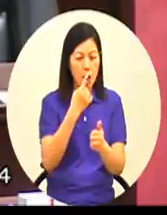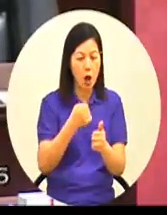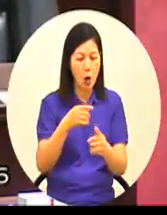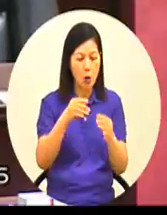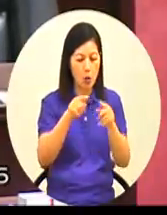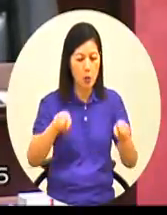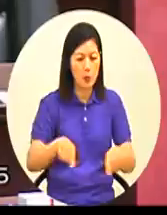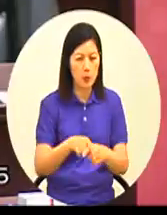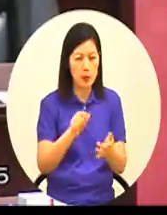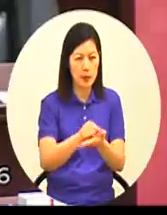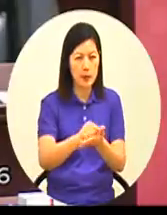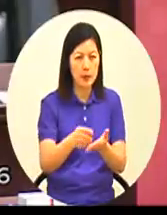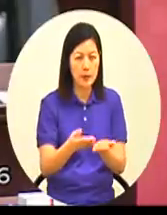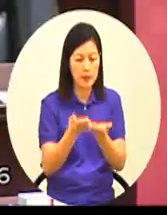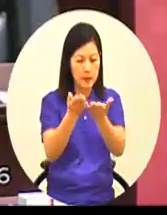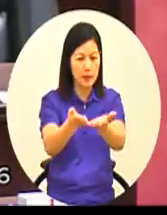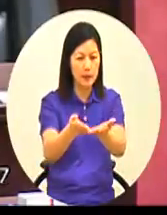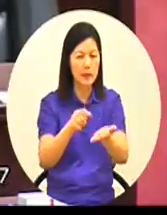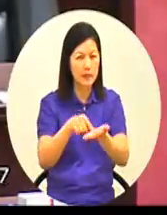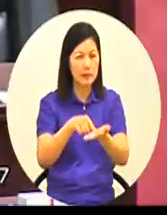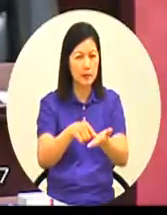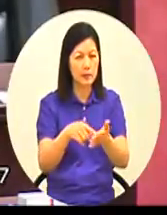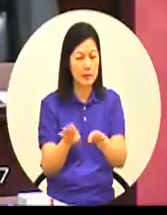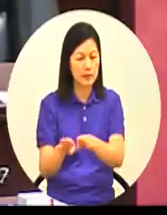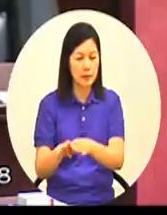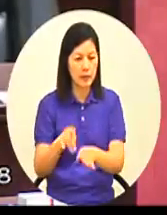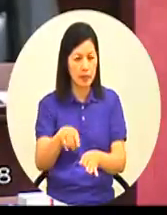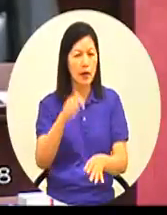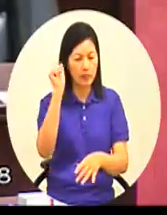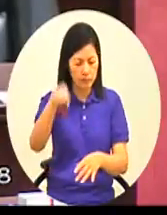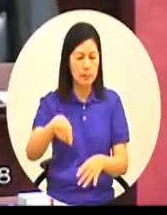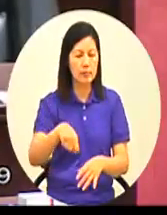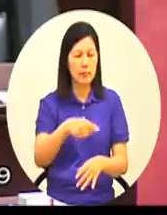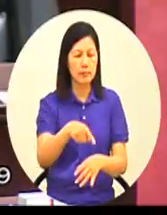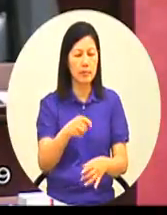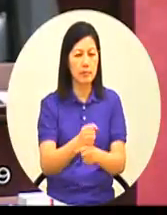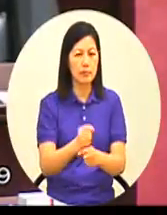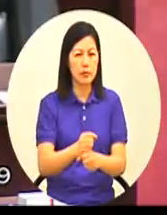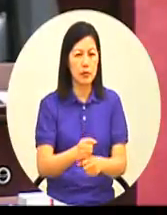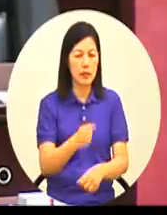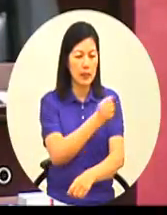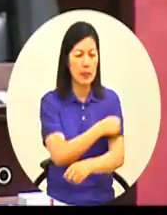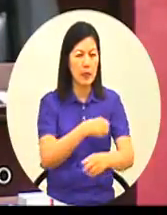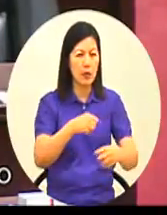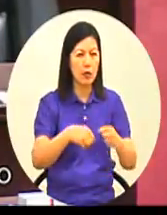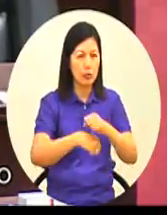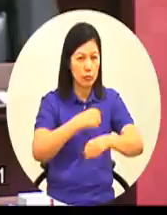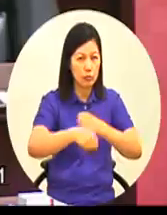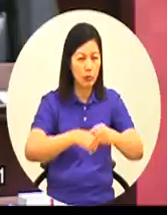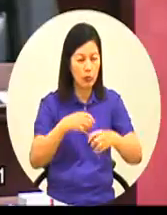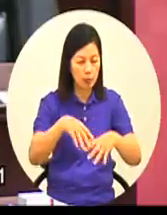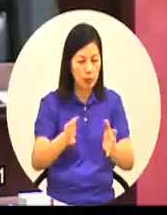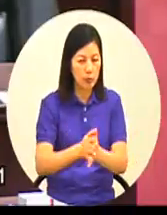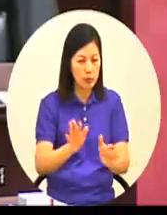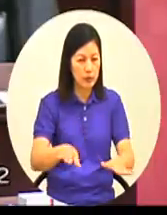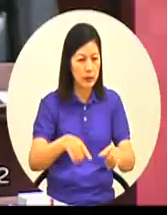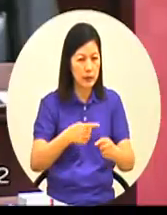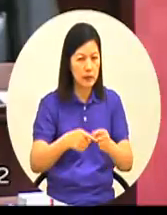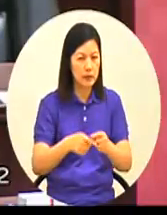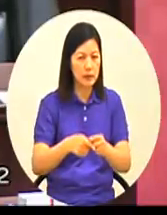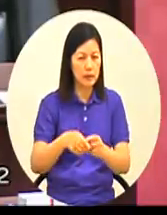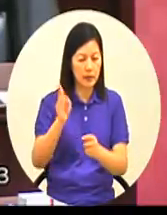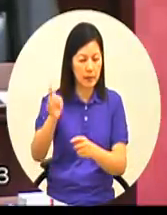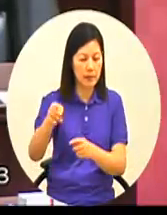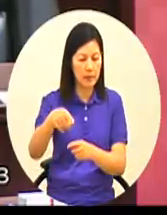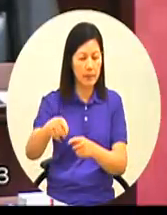证证明拿出来跟主管请假，他就愿意做。那劳动部呢，今年是台北市政府去跟劳动部要求函